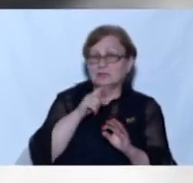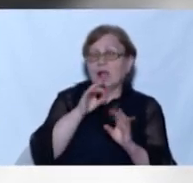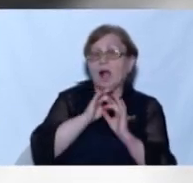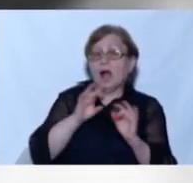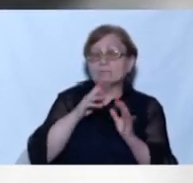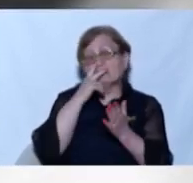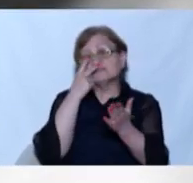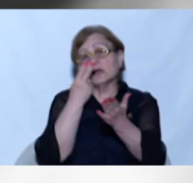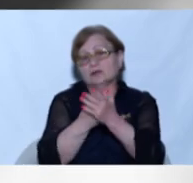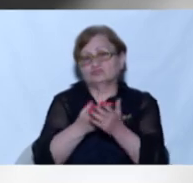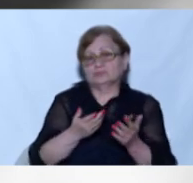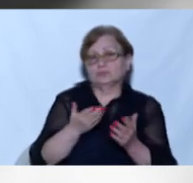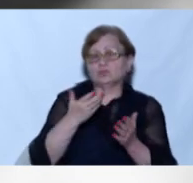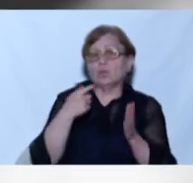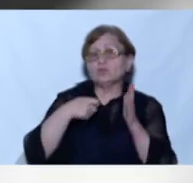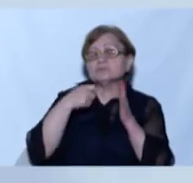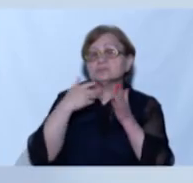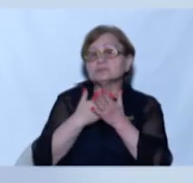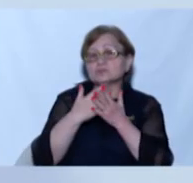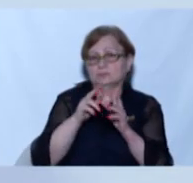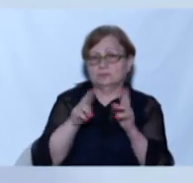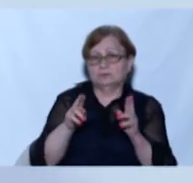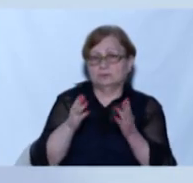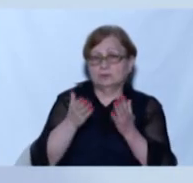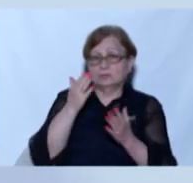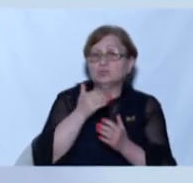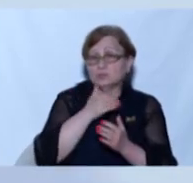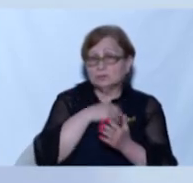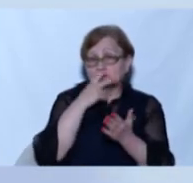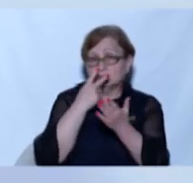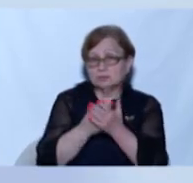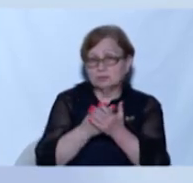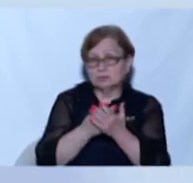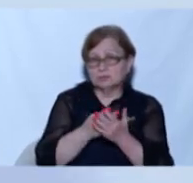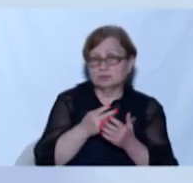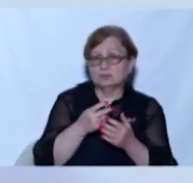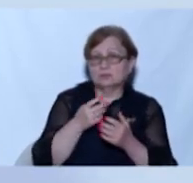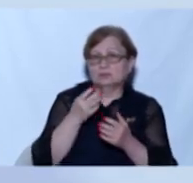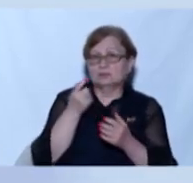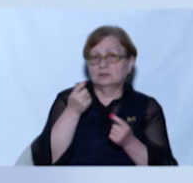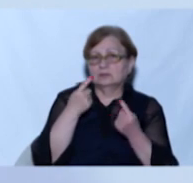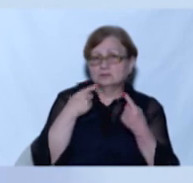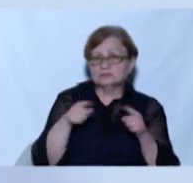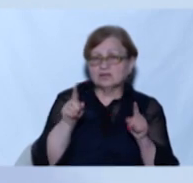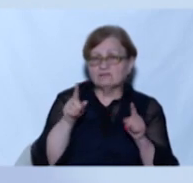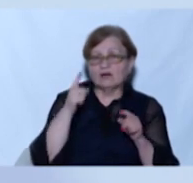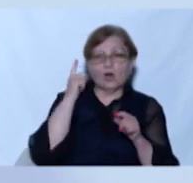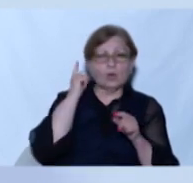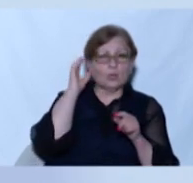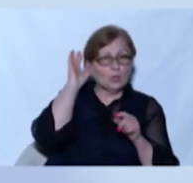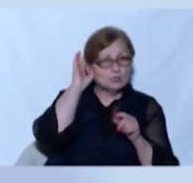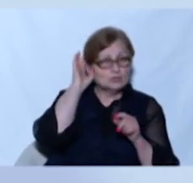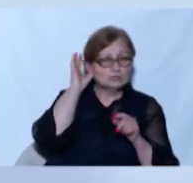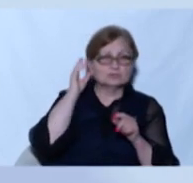განახებს, როგორც კინოკადრს. და თუ გინდა ყველაფერი დაინახო, მაშინ ცოტა სხვა ყური, სხვა თვალი